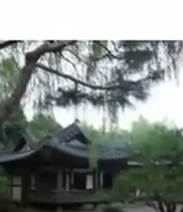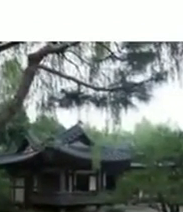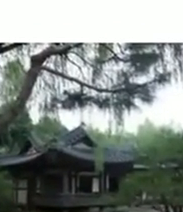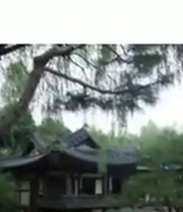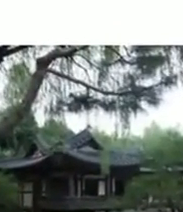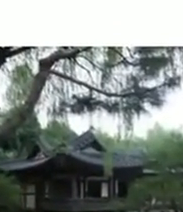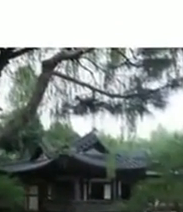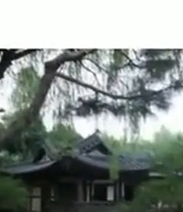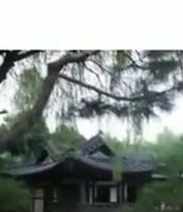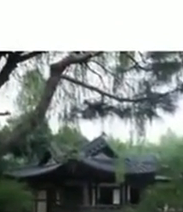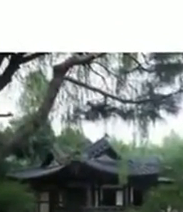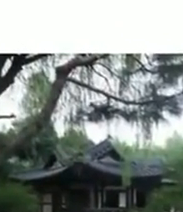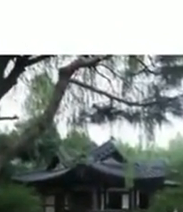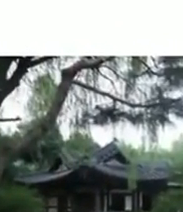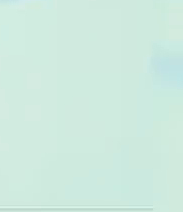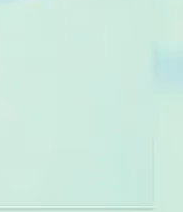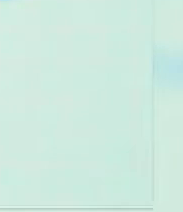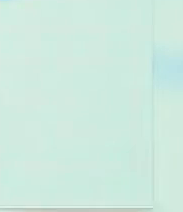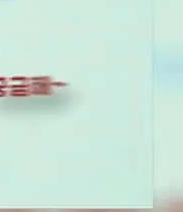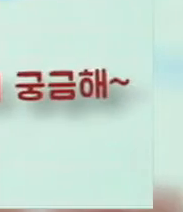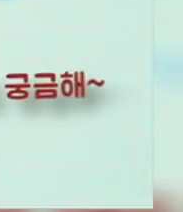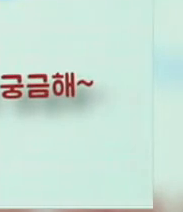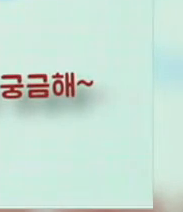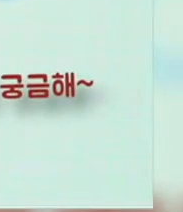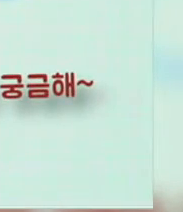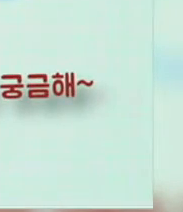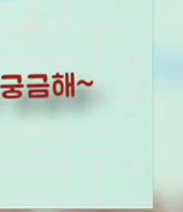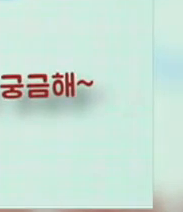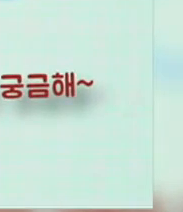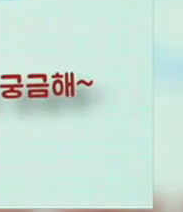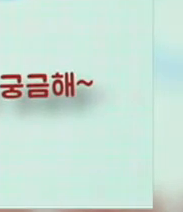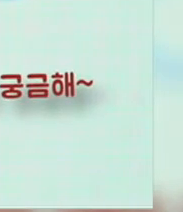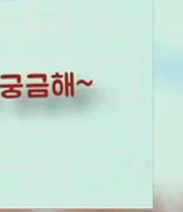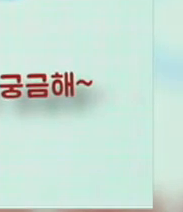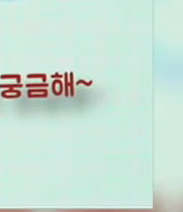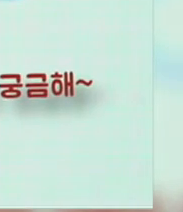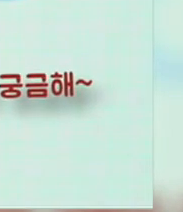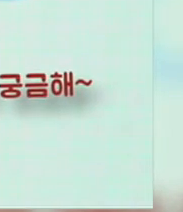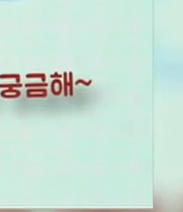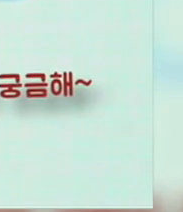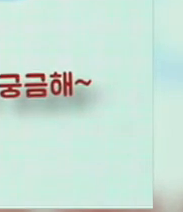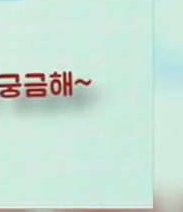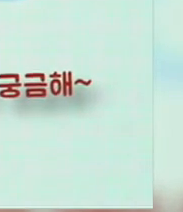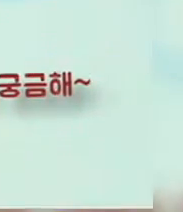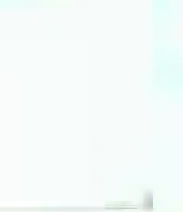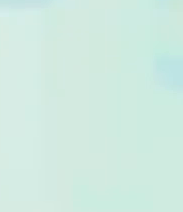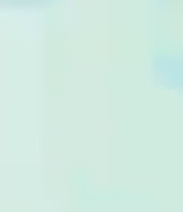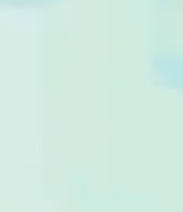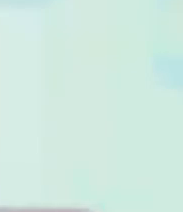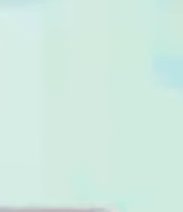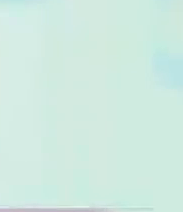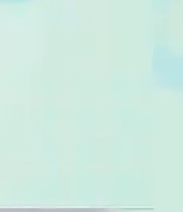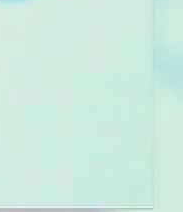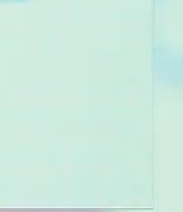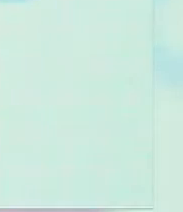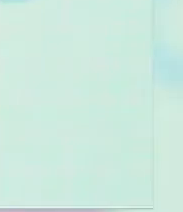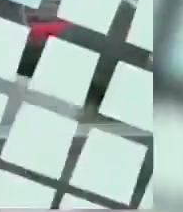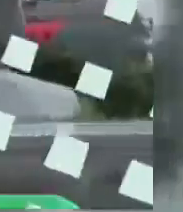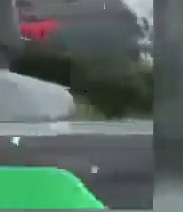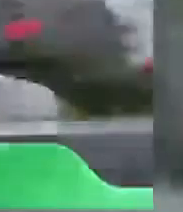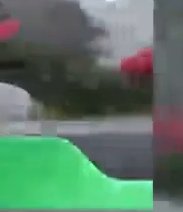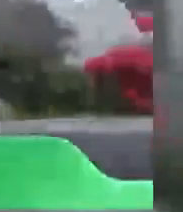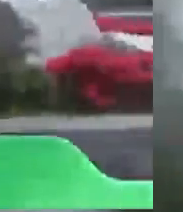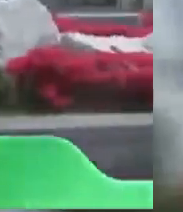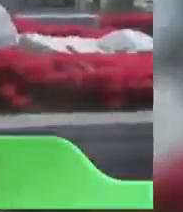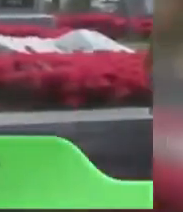좋은 자연 환경이 될 수도 있고 역사가 될 수도 있고 문화가 될 수도 있고 이제 그 관광 상품이 될 수 있는 부분들은 지역마다 있잖아요.